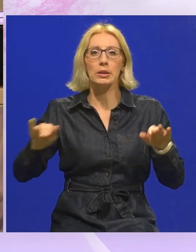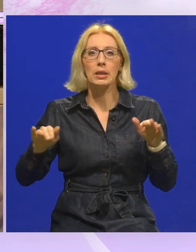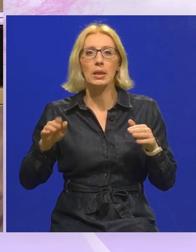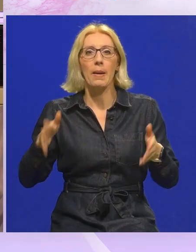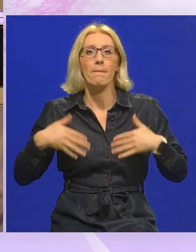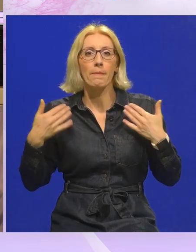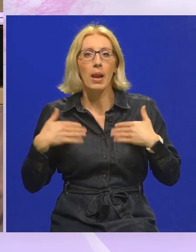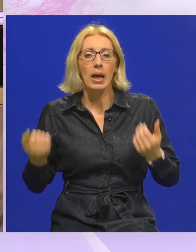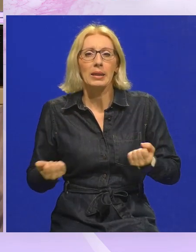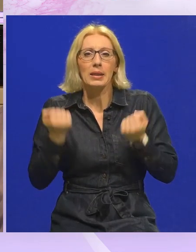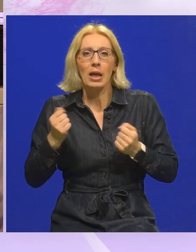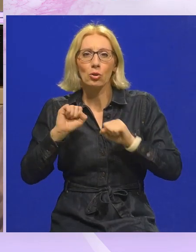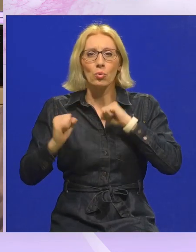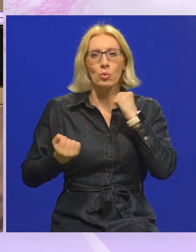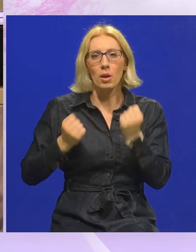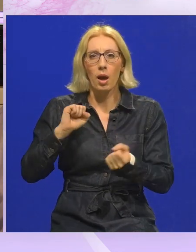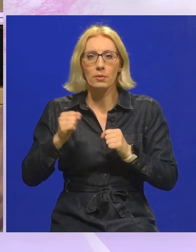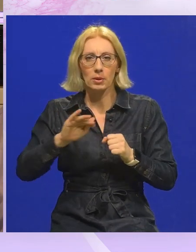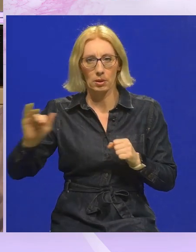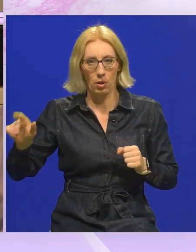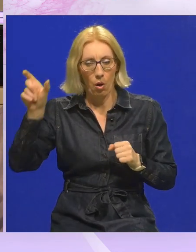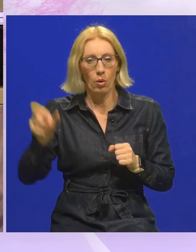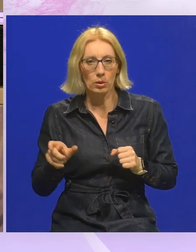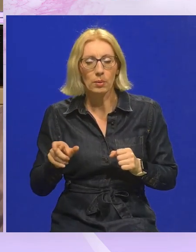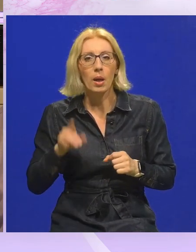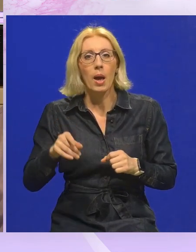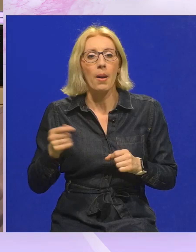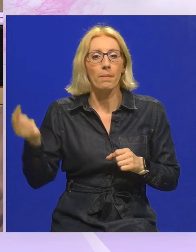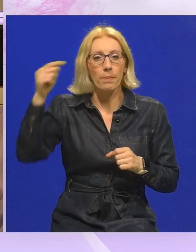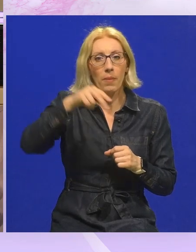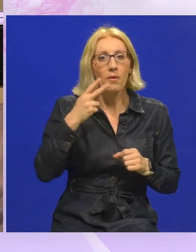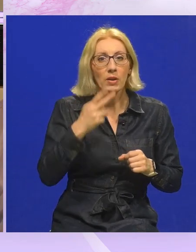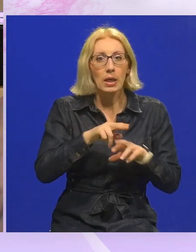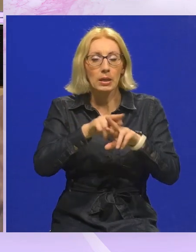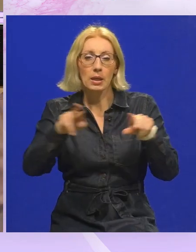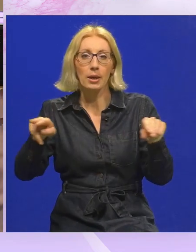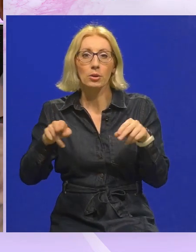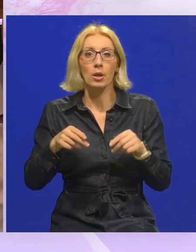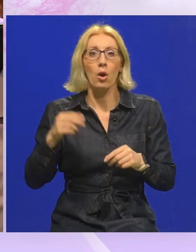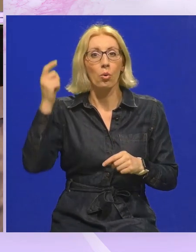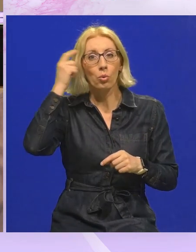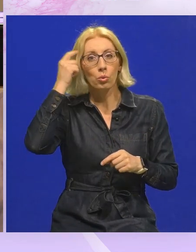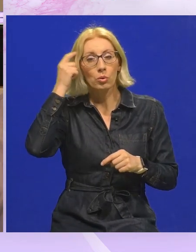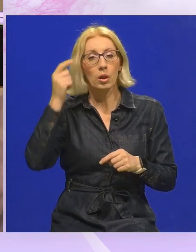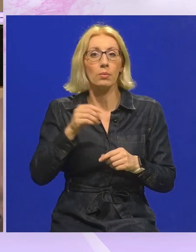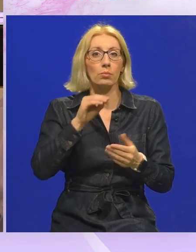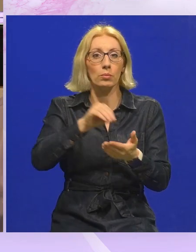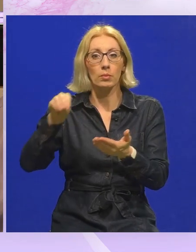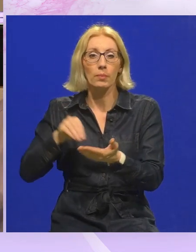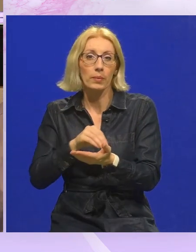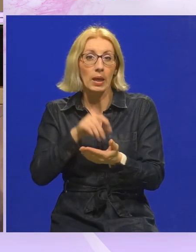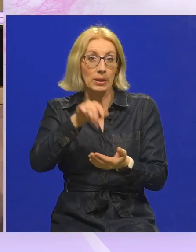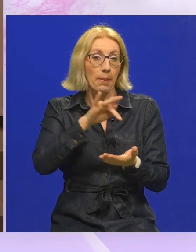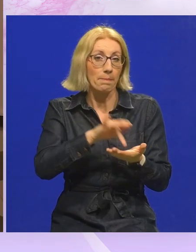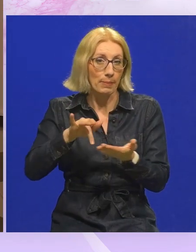mladi s teškoćama u razvoju posjećuju različite kulturne događaje u svojim matičnim sredinama,